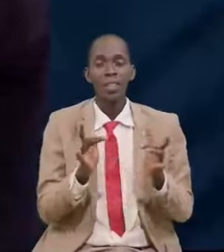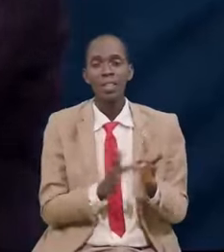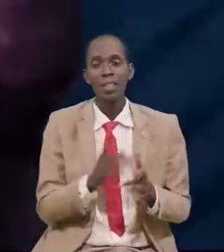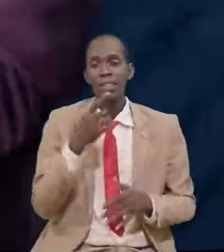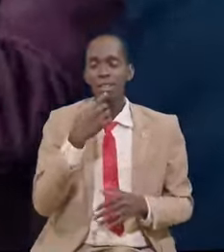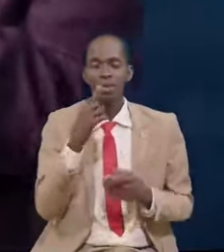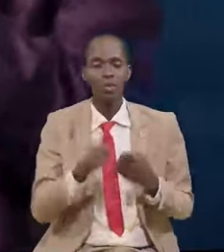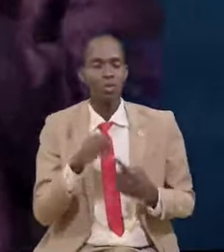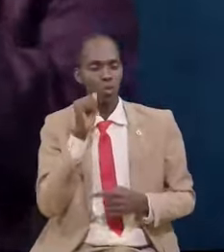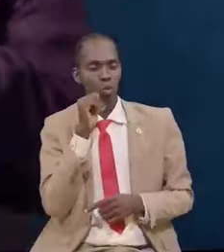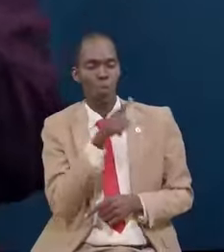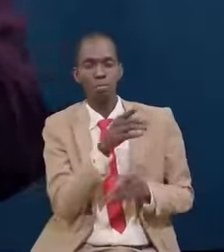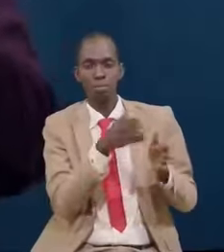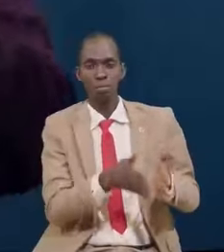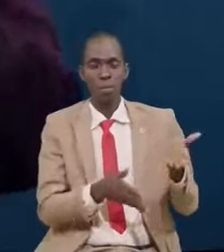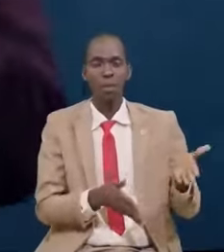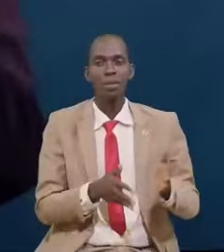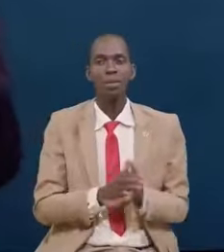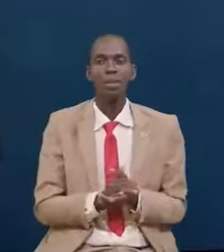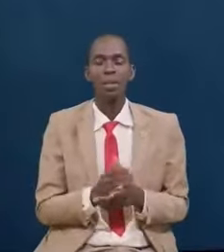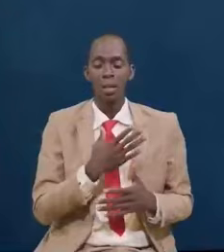Jésus lui dit,